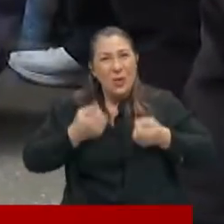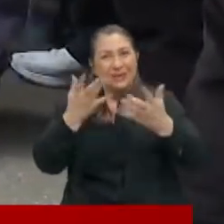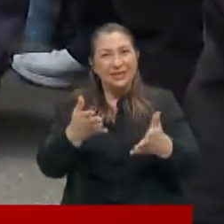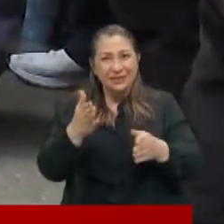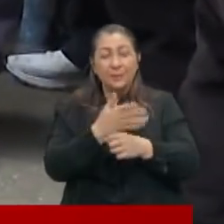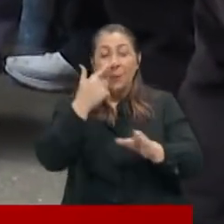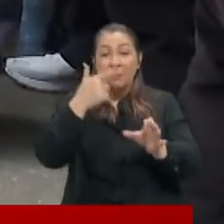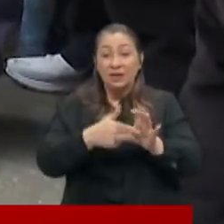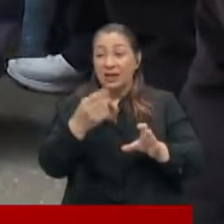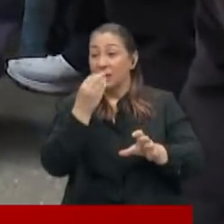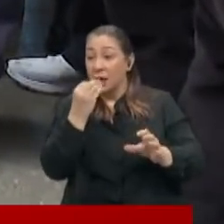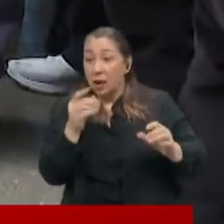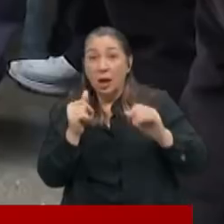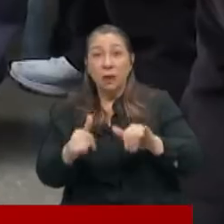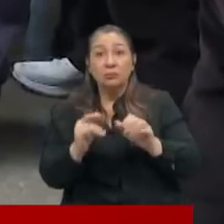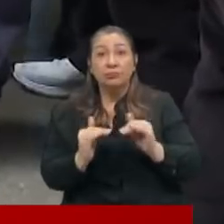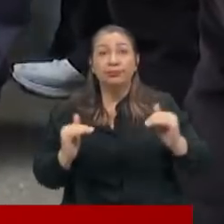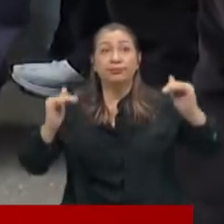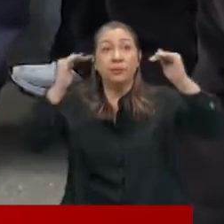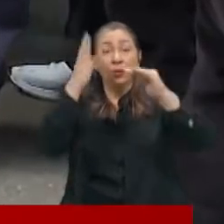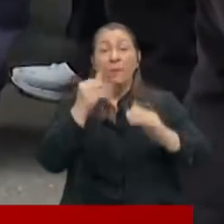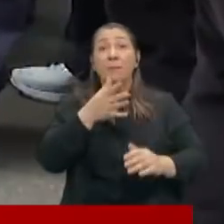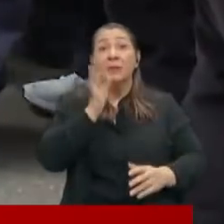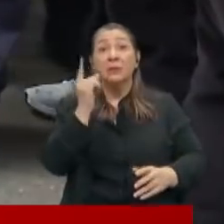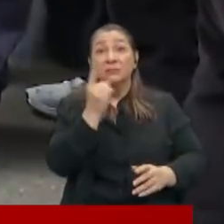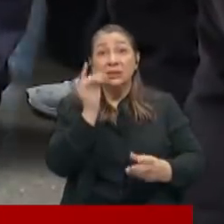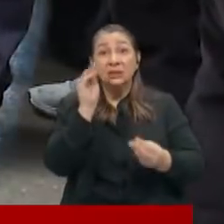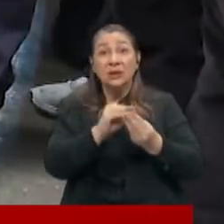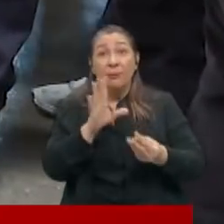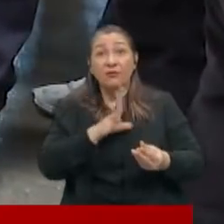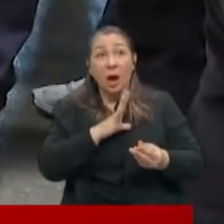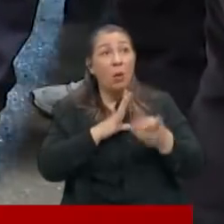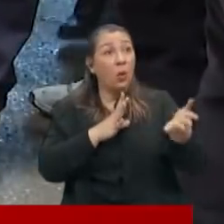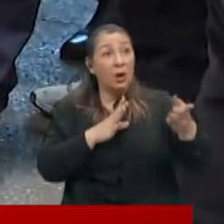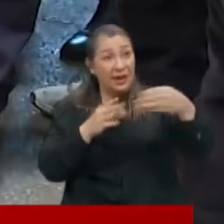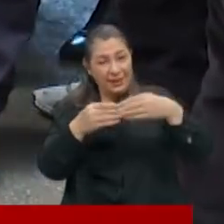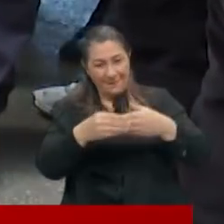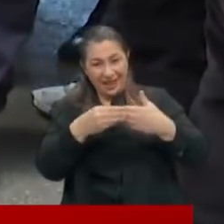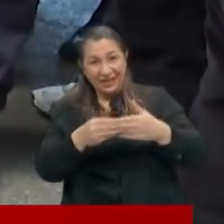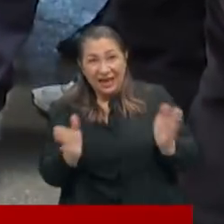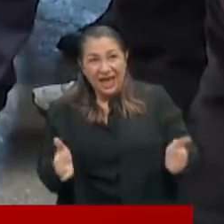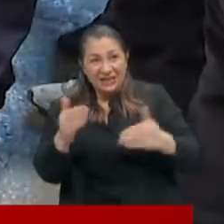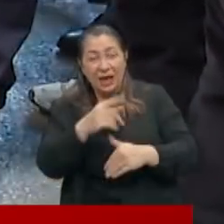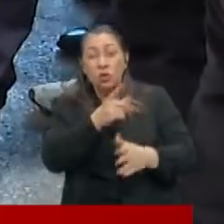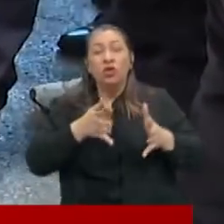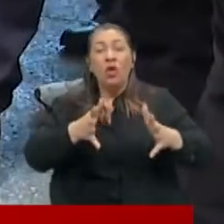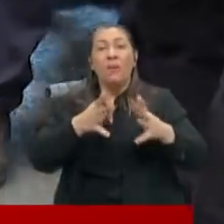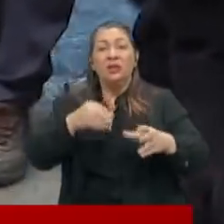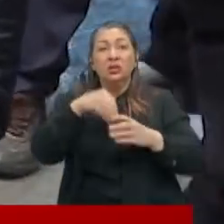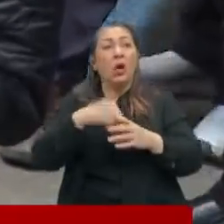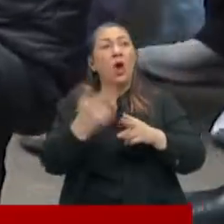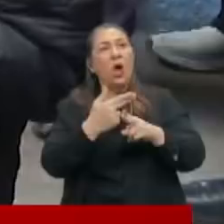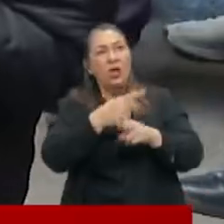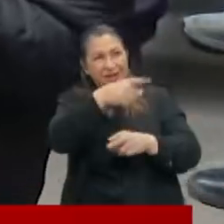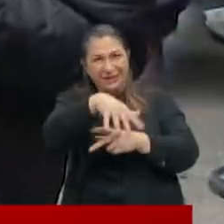mazot fiyatlarının gıda fiyatlarına yansıdığını biliyorduk ama bilmediğimiz bir zam kalemi daha çıktı. O da bu kasalar toptancı halinde.